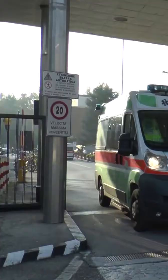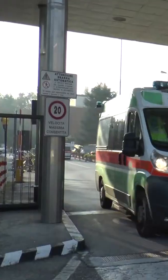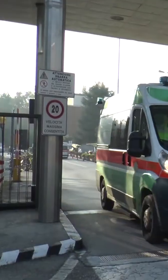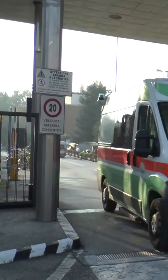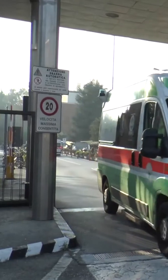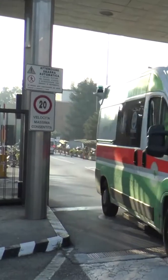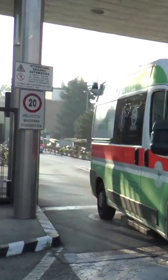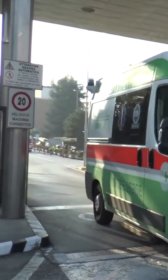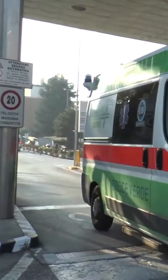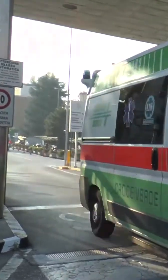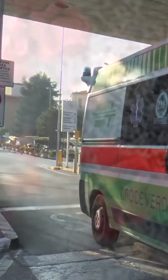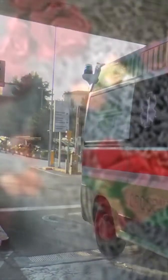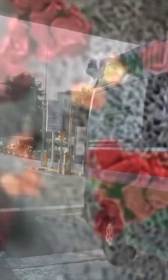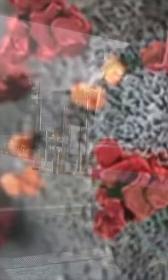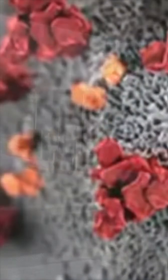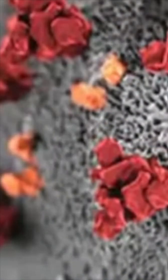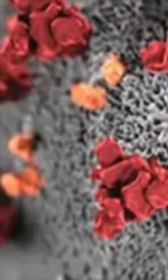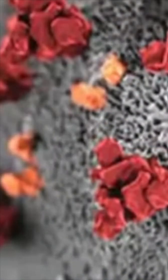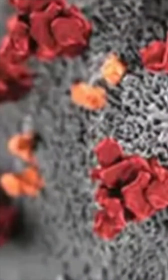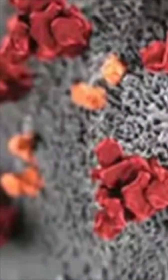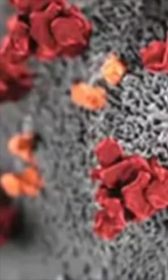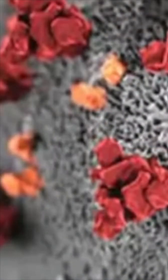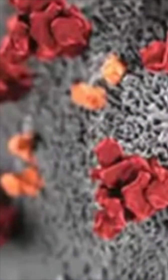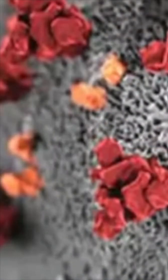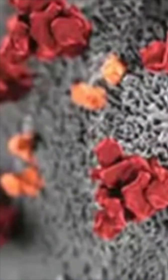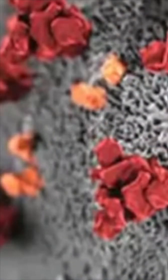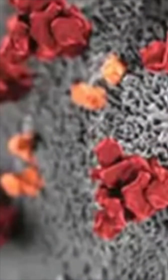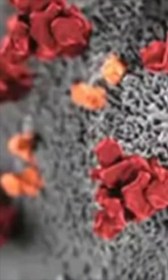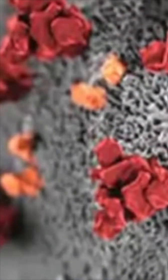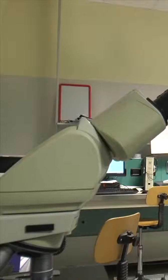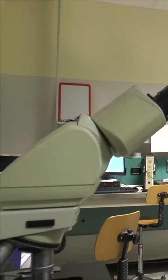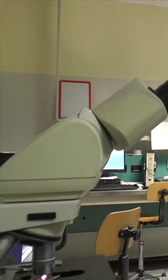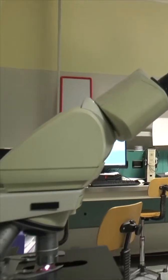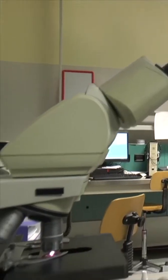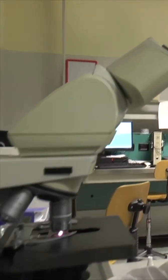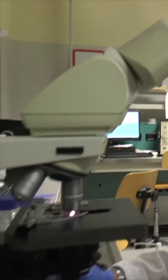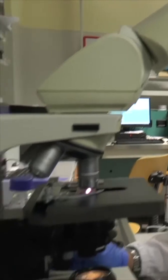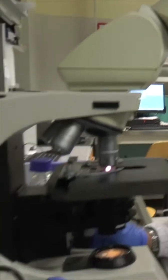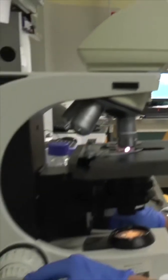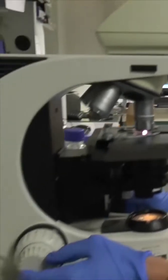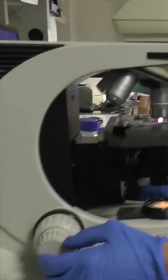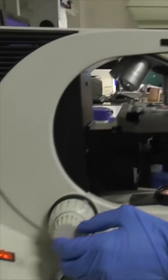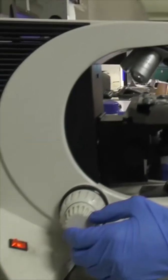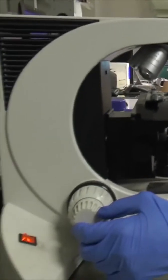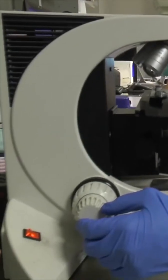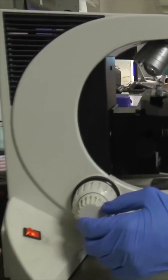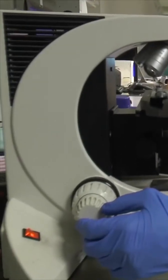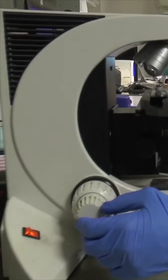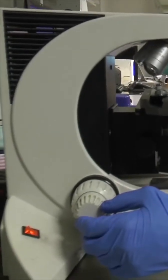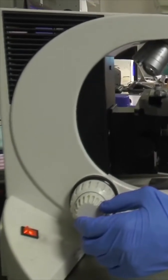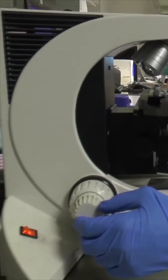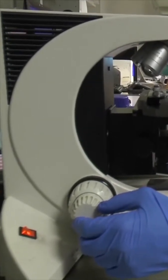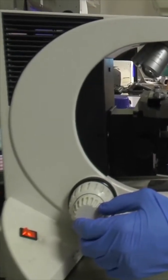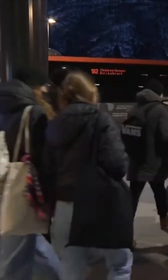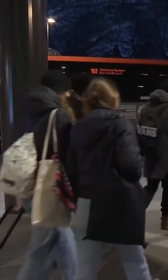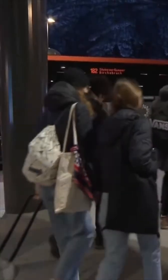comunque prudente. Le mutazioni del virus sono una variabile stabile e se l'Italia sbiadisce il colore del contagio, non